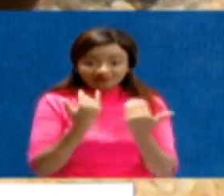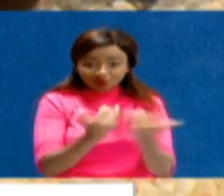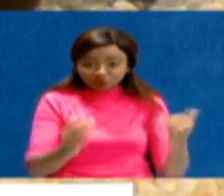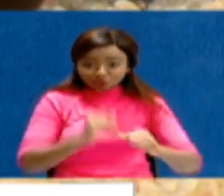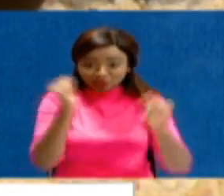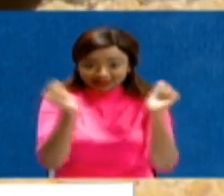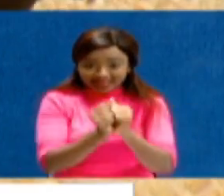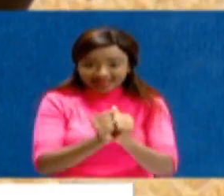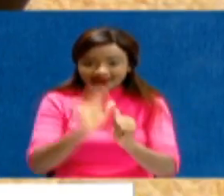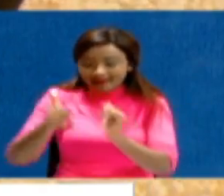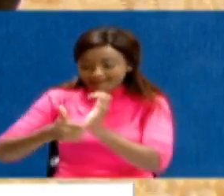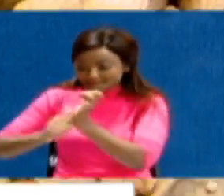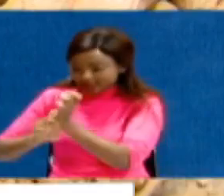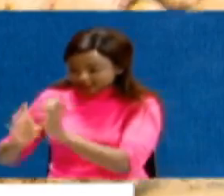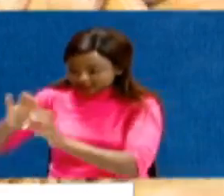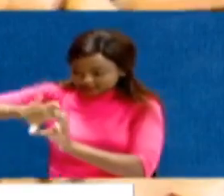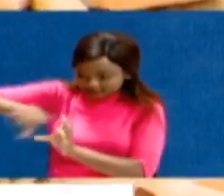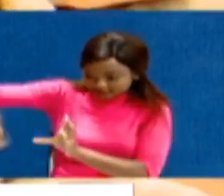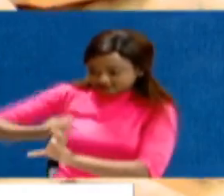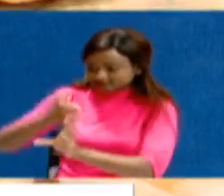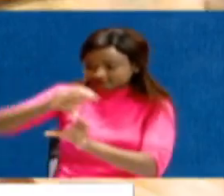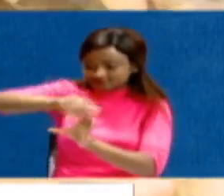shambani ndio hoja ya siku.